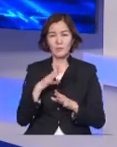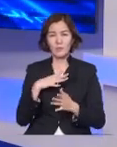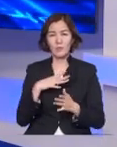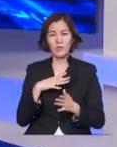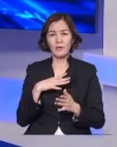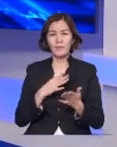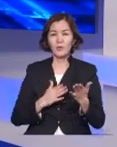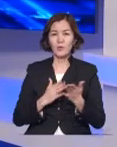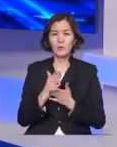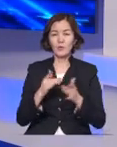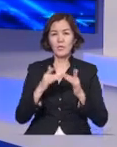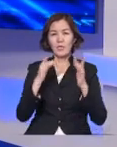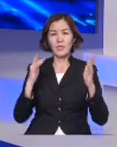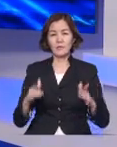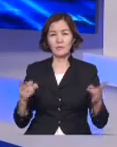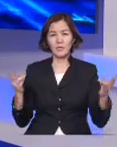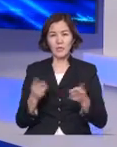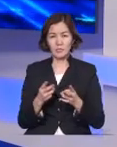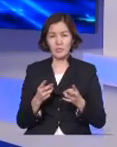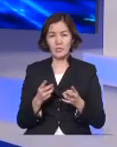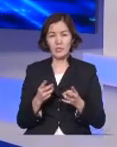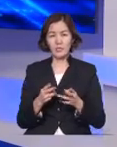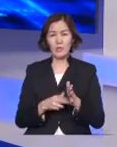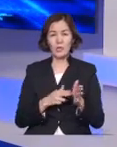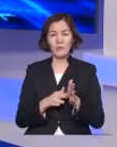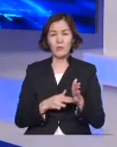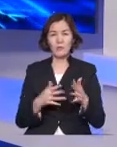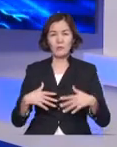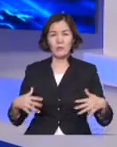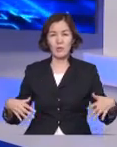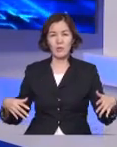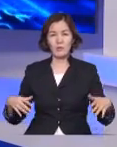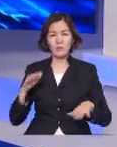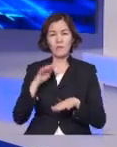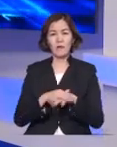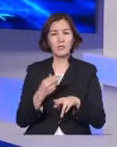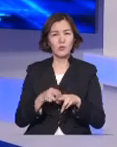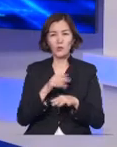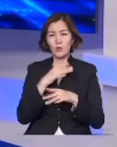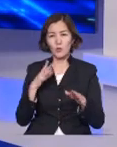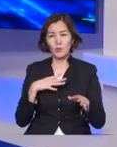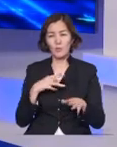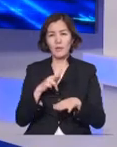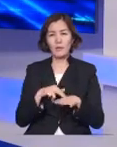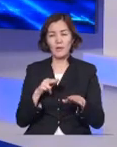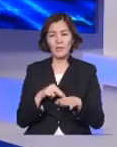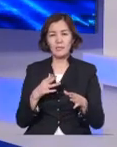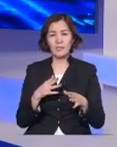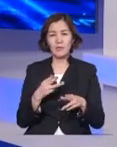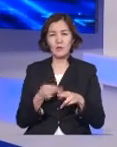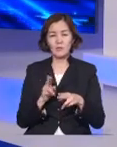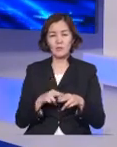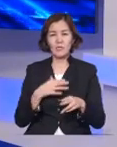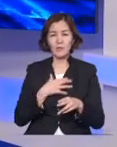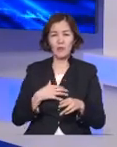өткелдерге жедел түрде аспалы көпір қажет. Бұған қоса пойыздың мал басу фактілері де жетерлік. Теміржол желілік полиция қызметкерлері осылай деп